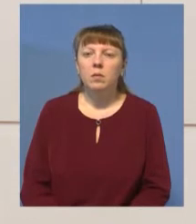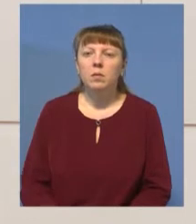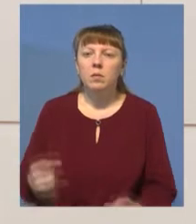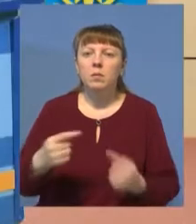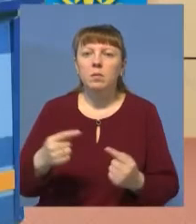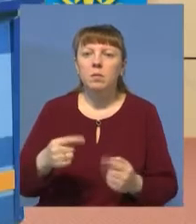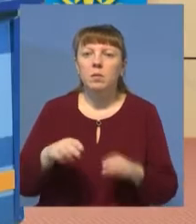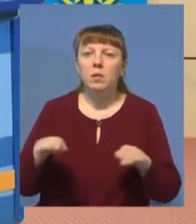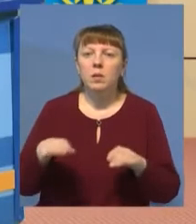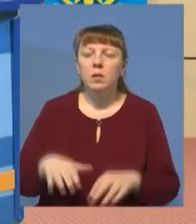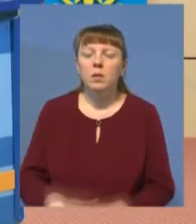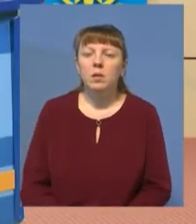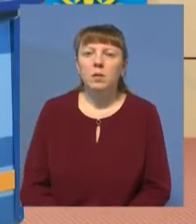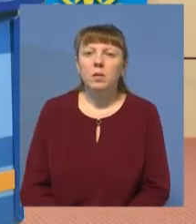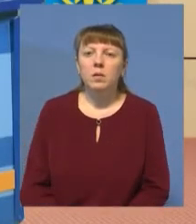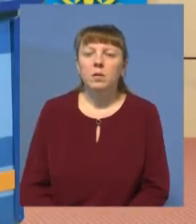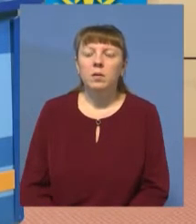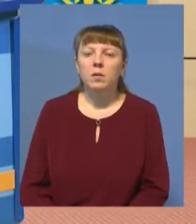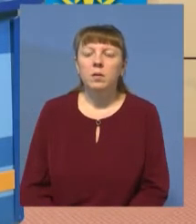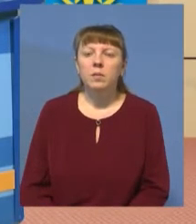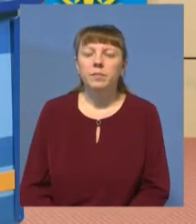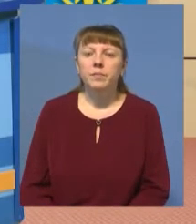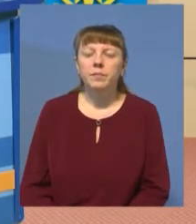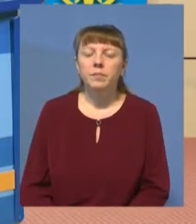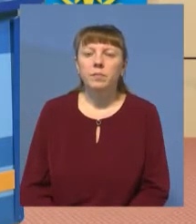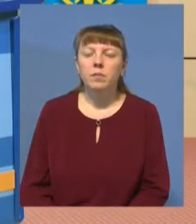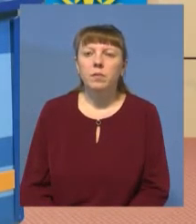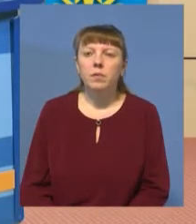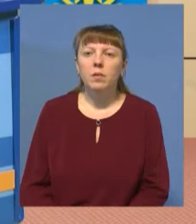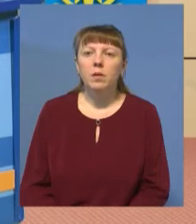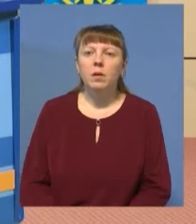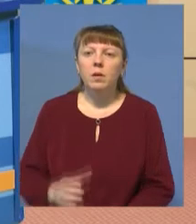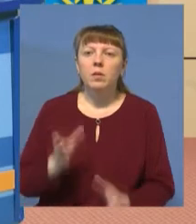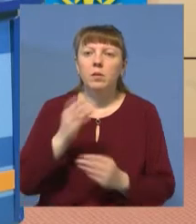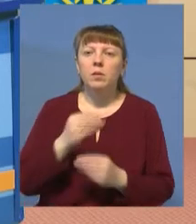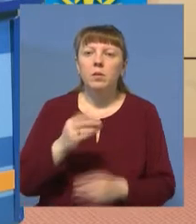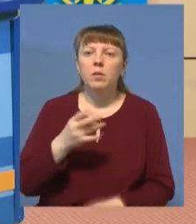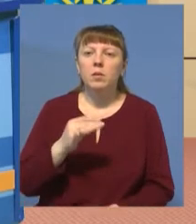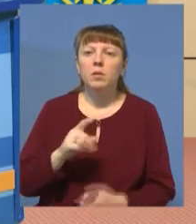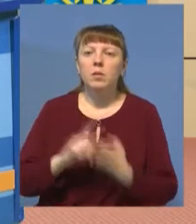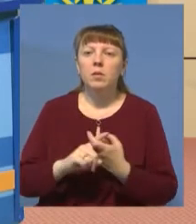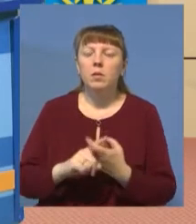спор был урегулирован. Угу. А в целом от чего зависит успешная медиация в таких вопросах?